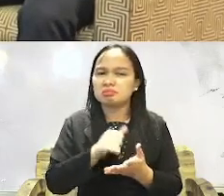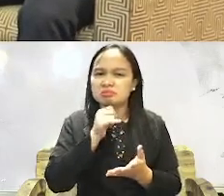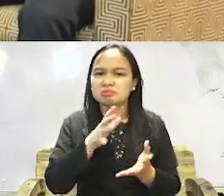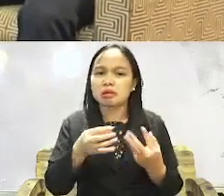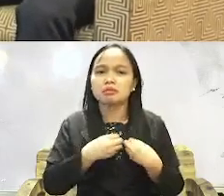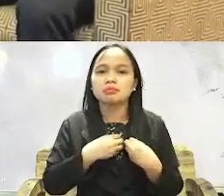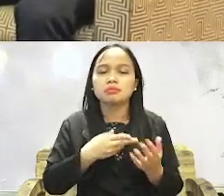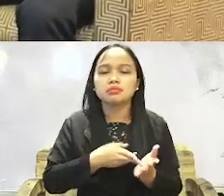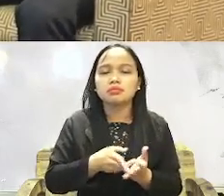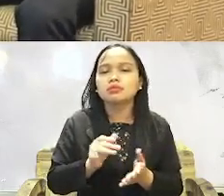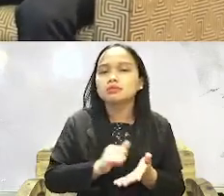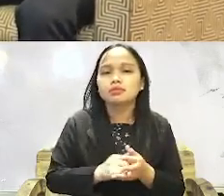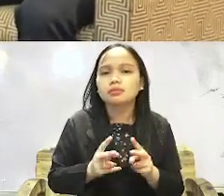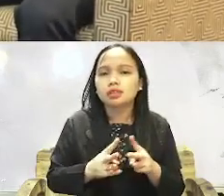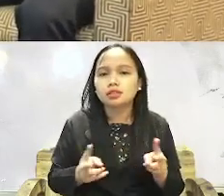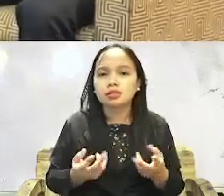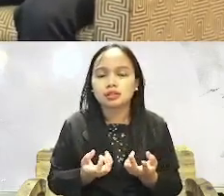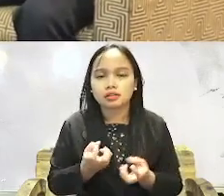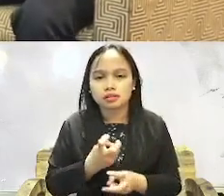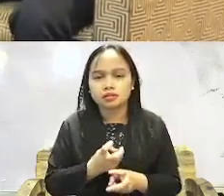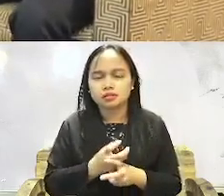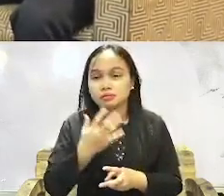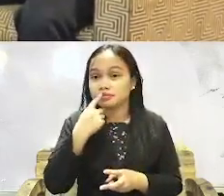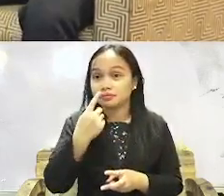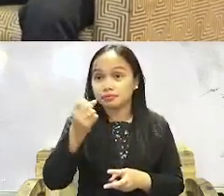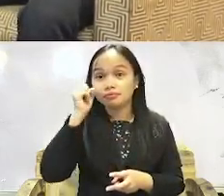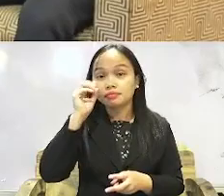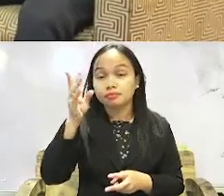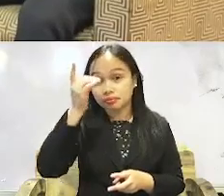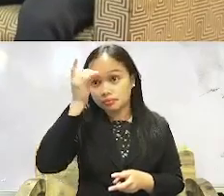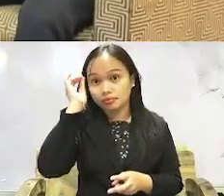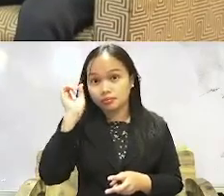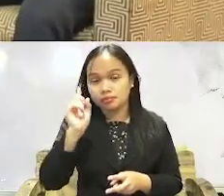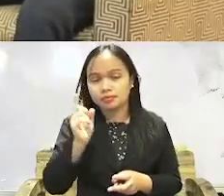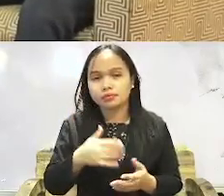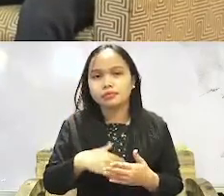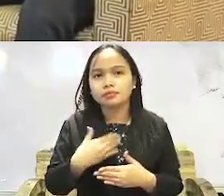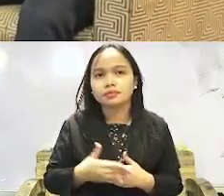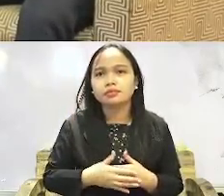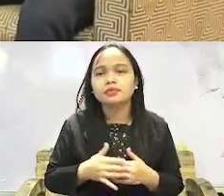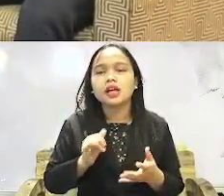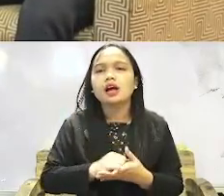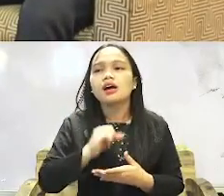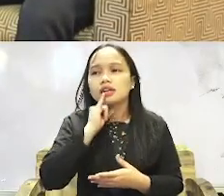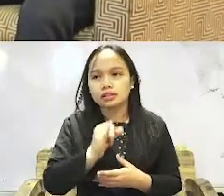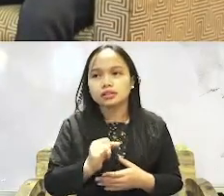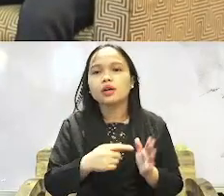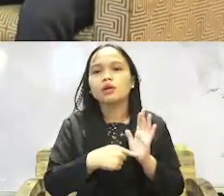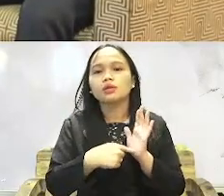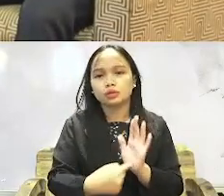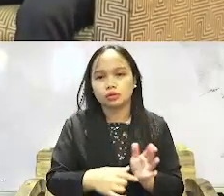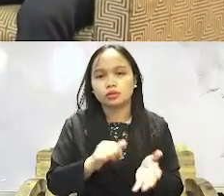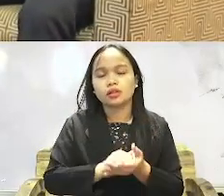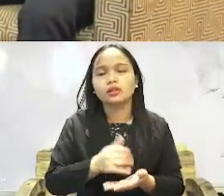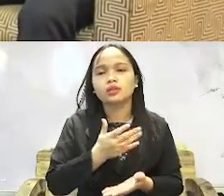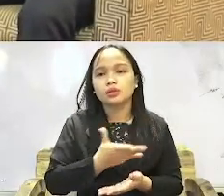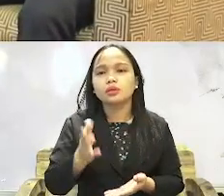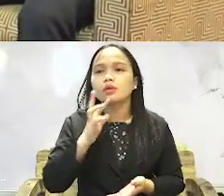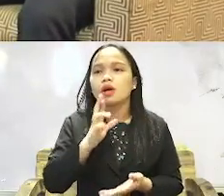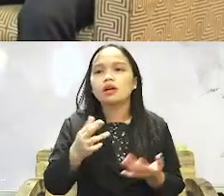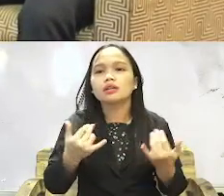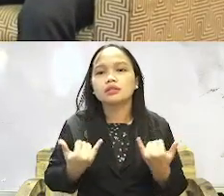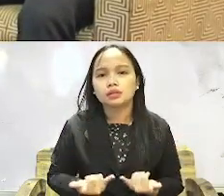Amen. Mas mahirap yun. Kasi alam mo, Sir Dom, ganito yan eh. Yun ay pagpapahayag that you are